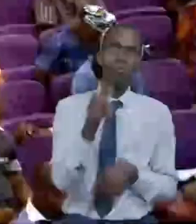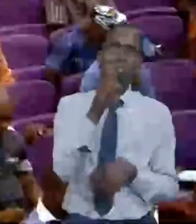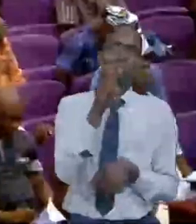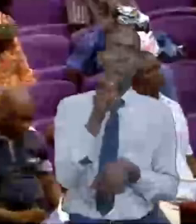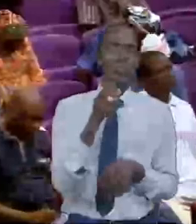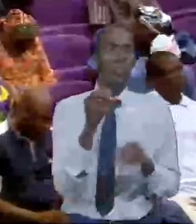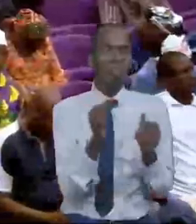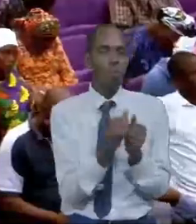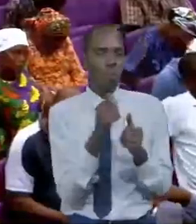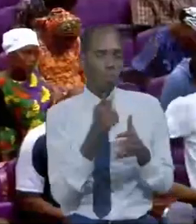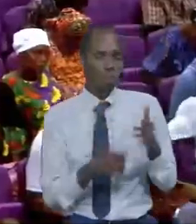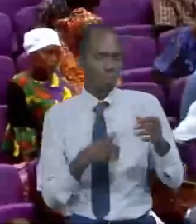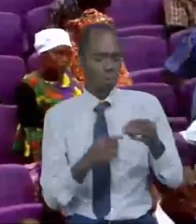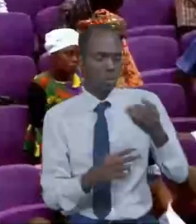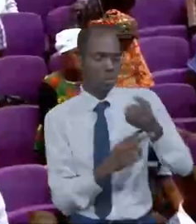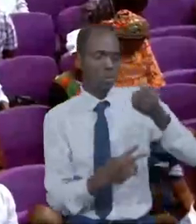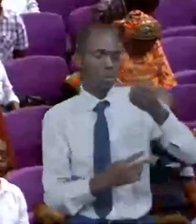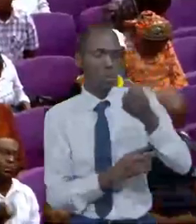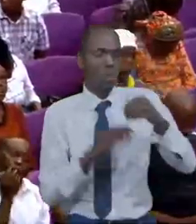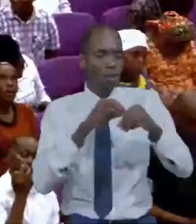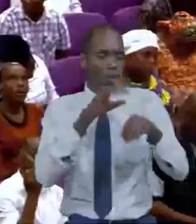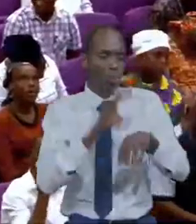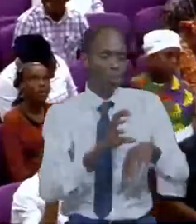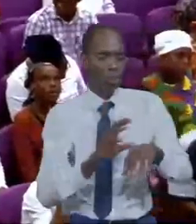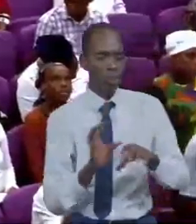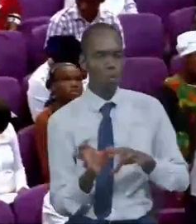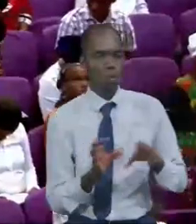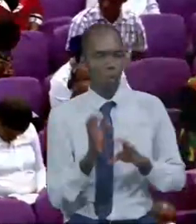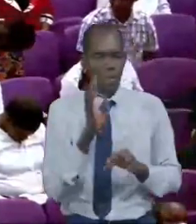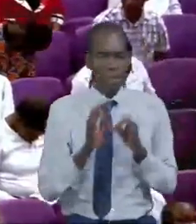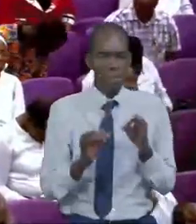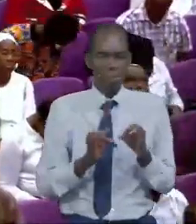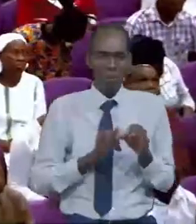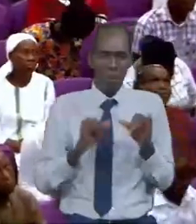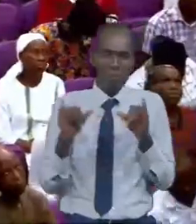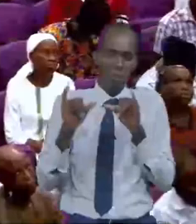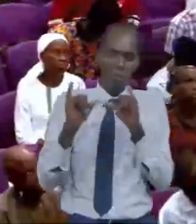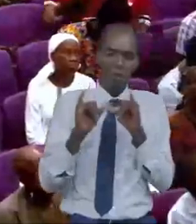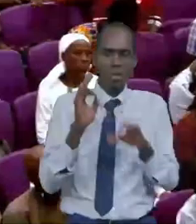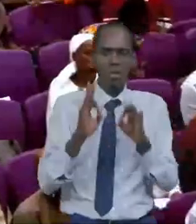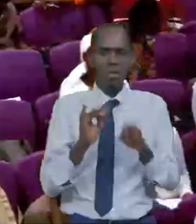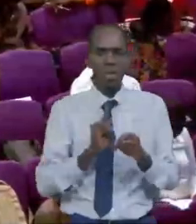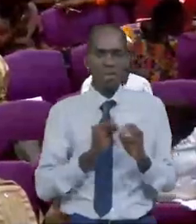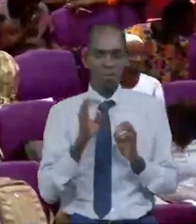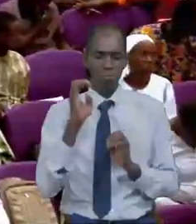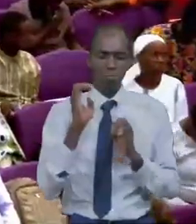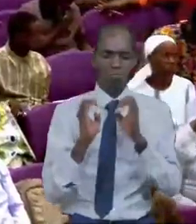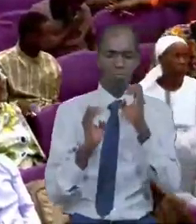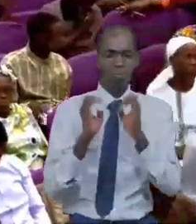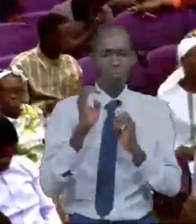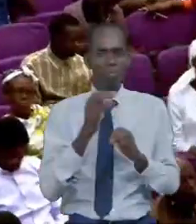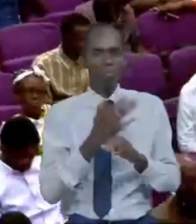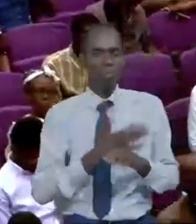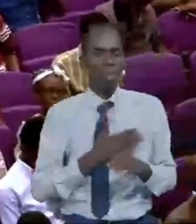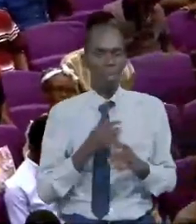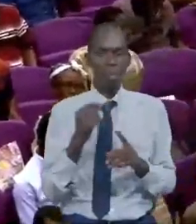avec ce que les colonnes de l'Église avaient fait, si je mesure, si j'évalue mon message, mon style